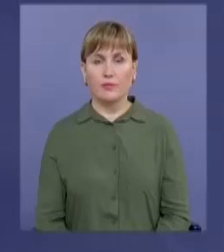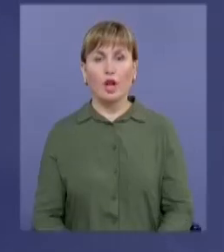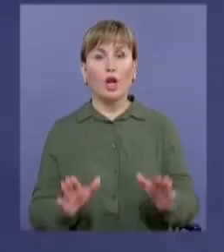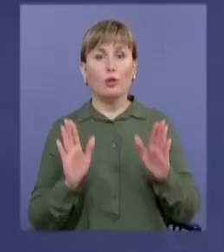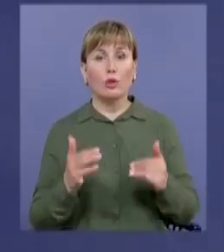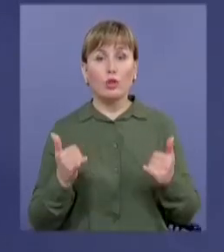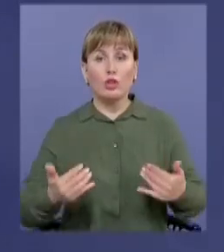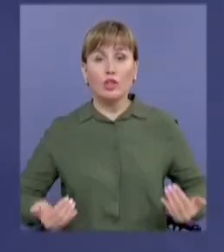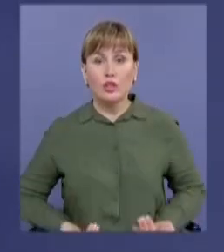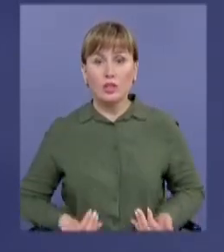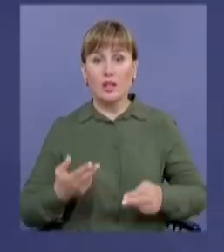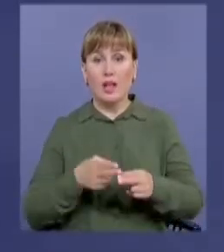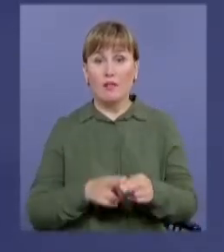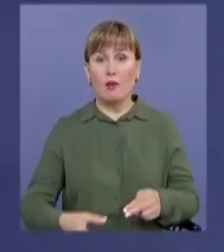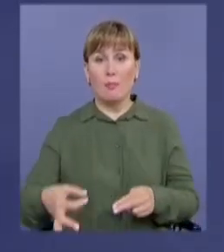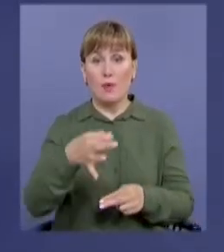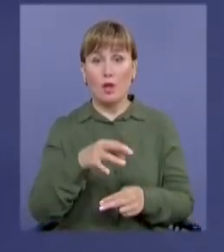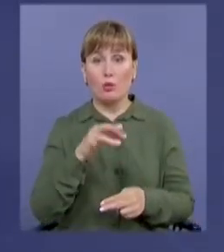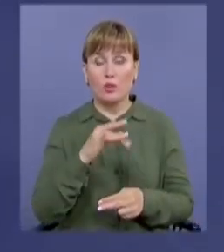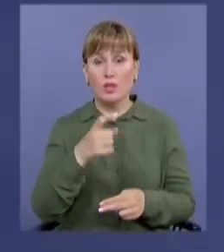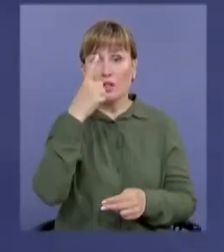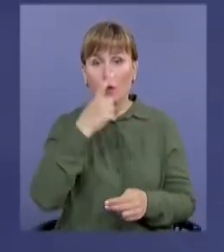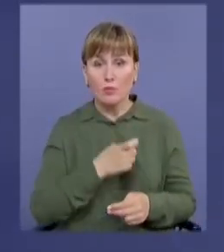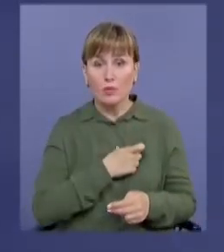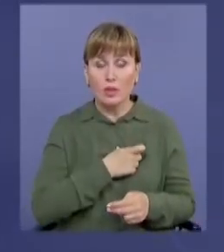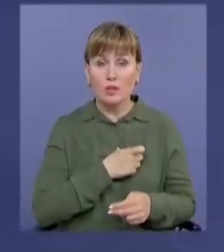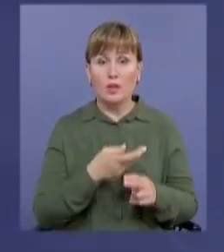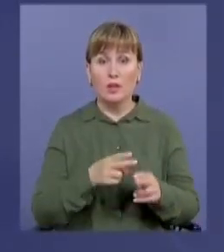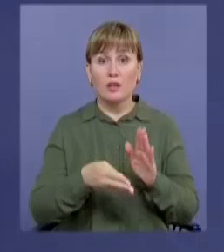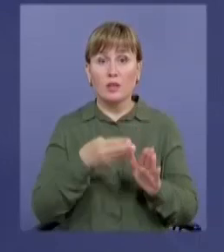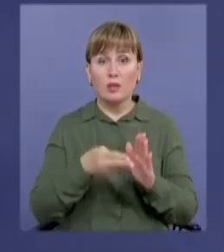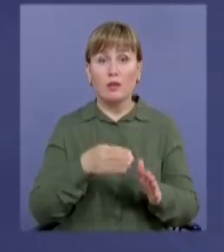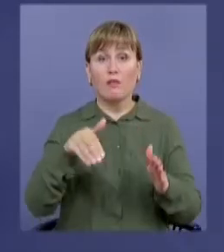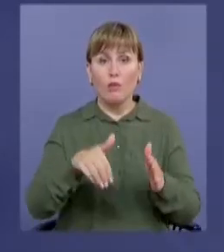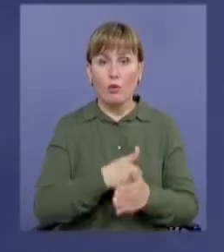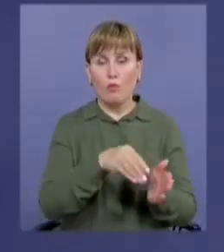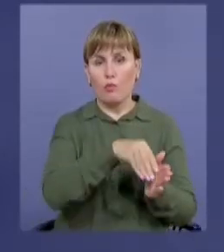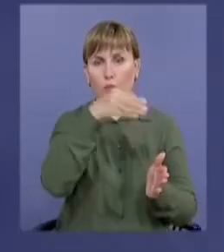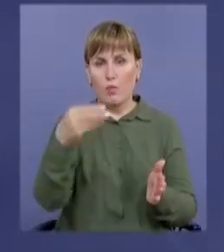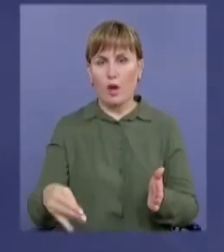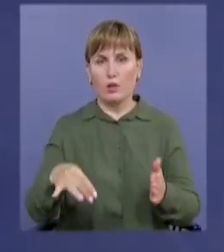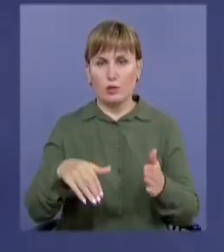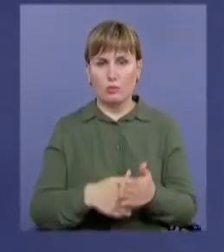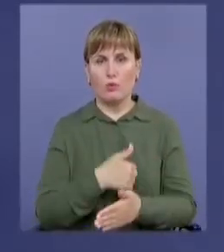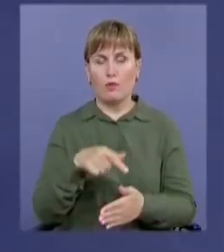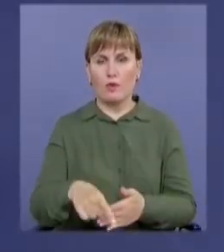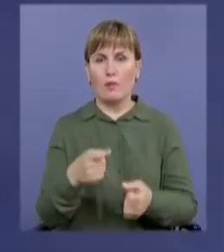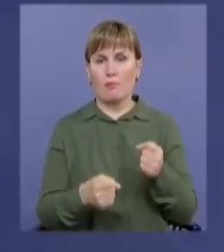Только что жители того самого микрорайона Нуркент сообщили, облицовка фасада дома вновь упала и снова на припаркованный рядом автомобиль.